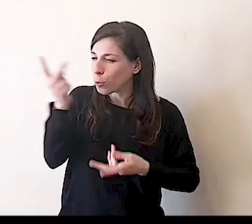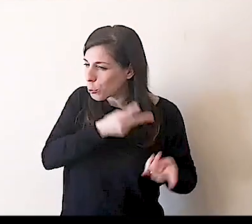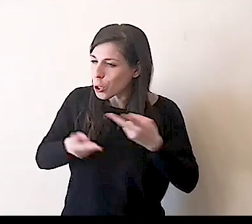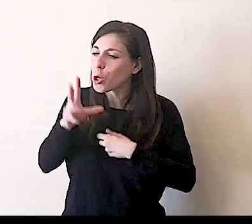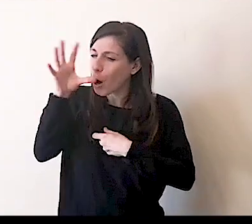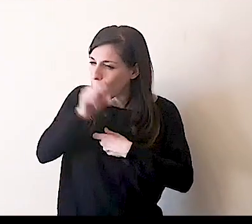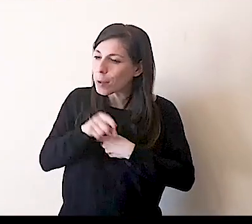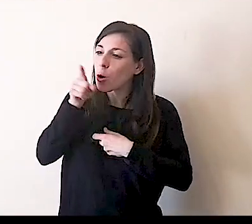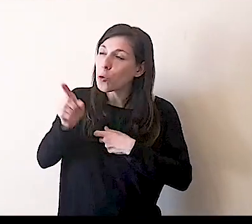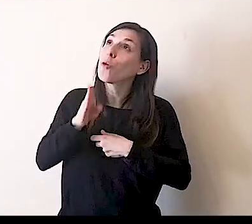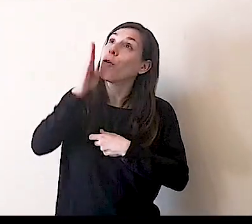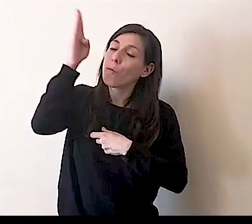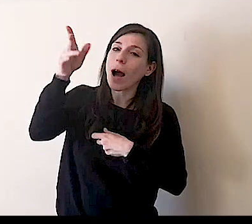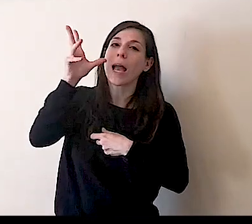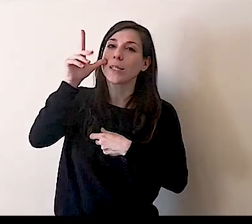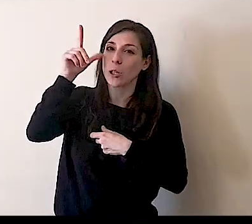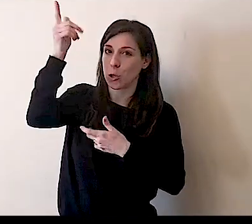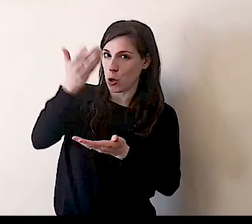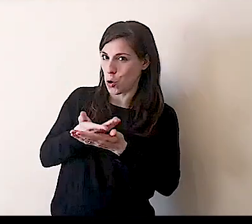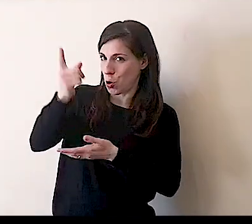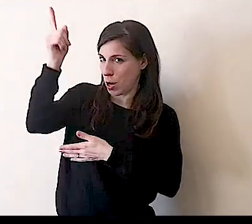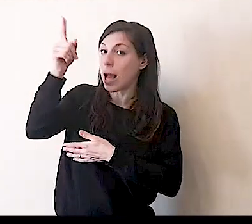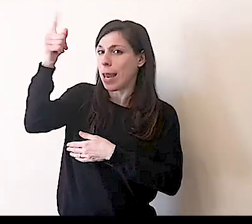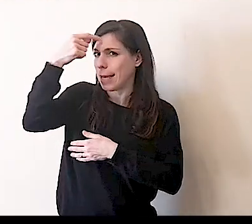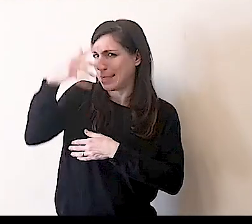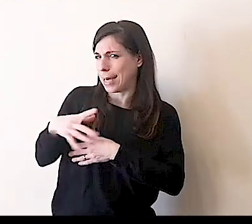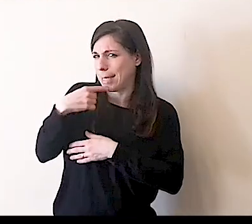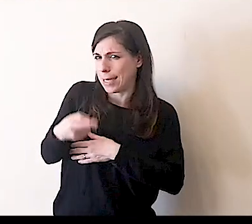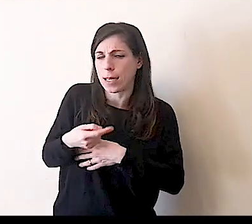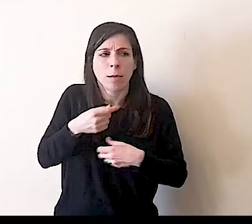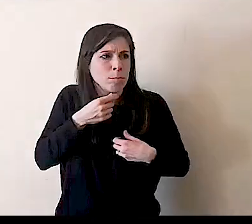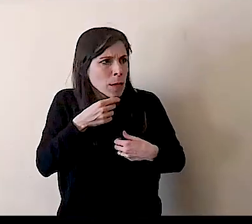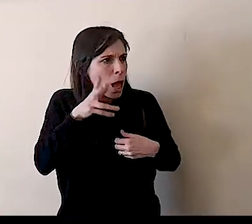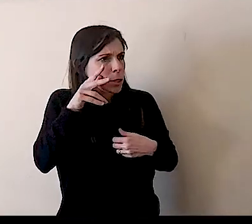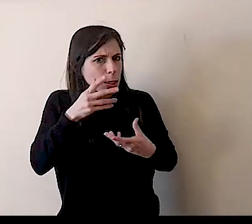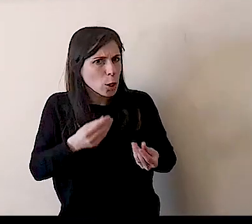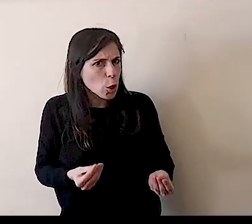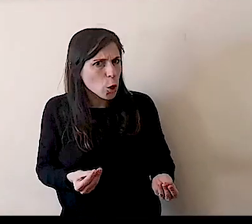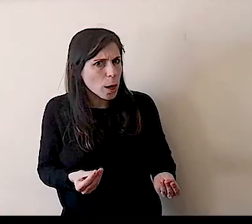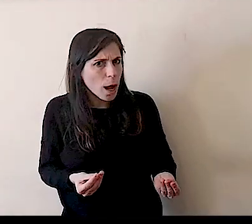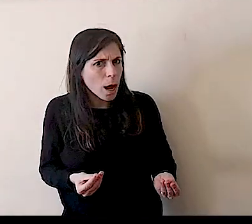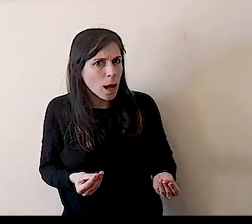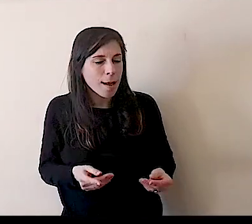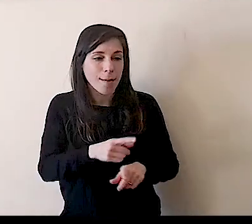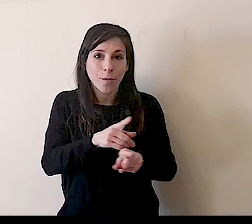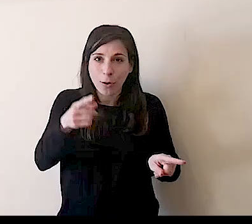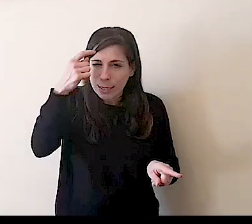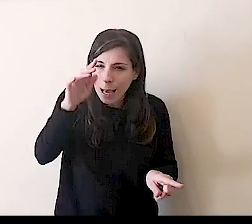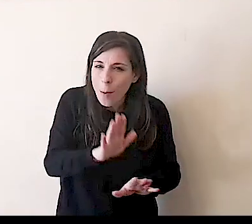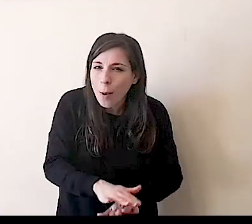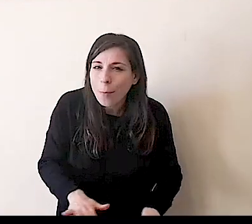vai su dalla signora lei te lo saprà dire alla signora sapete bambini